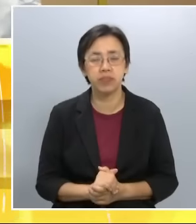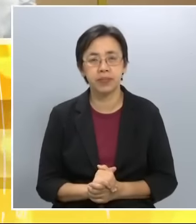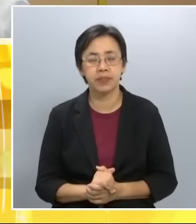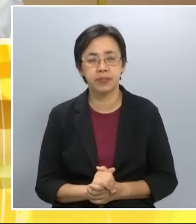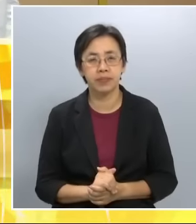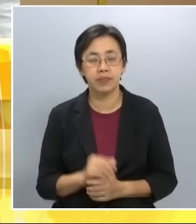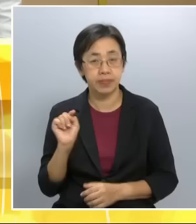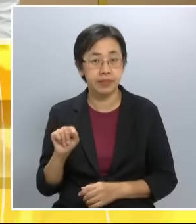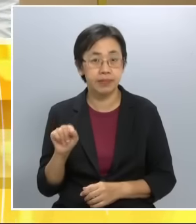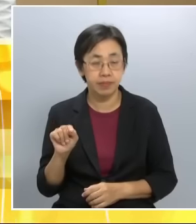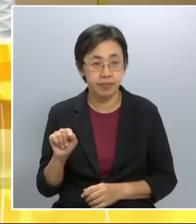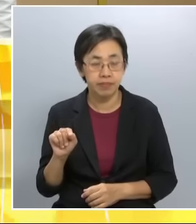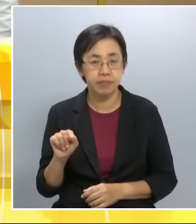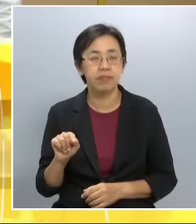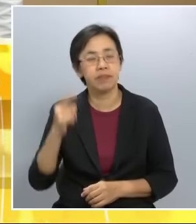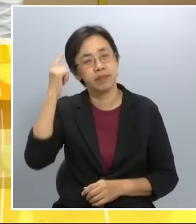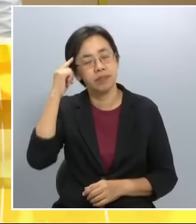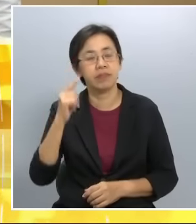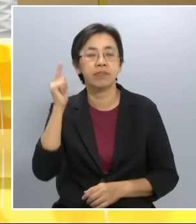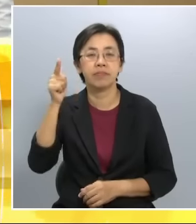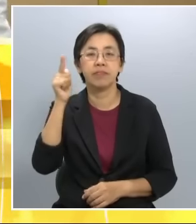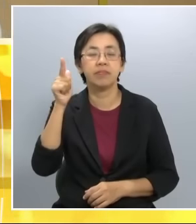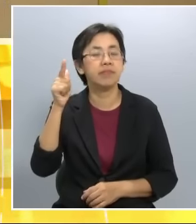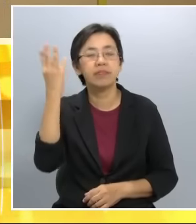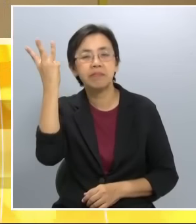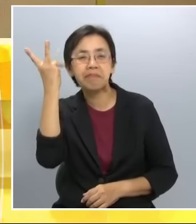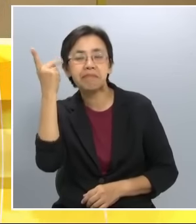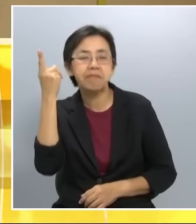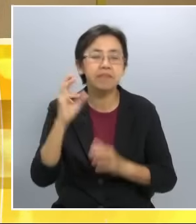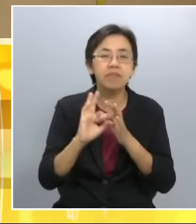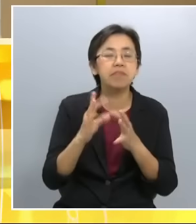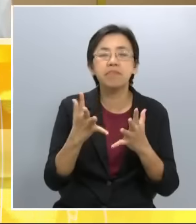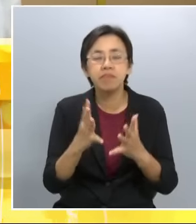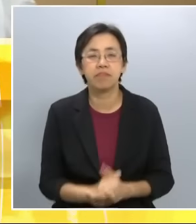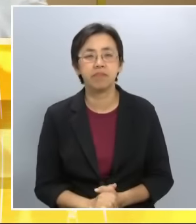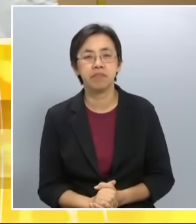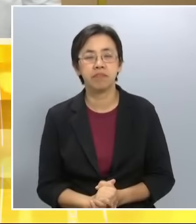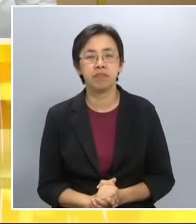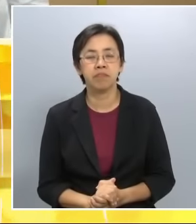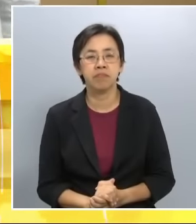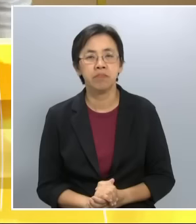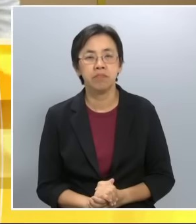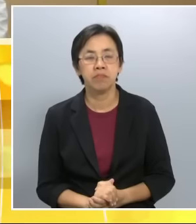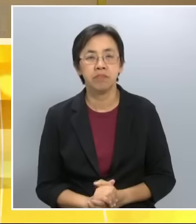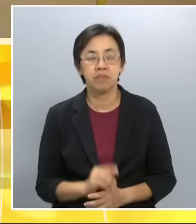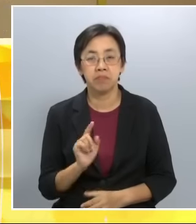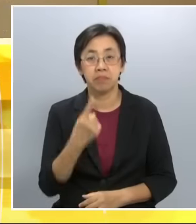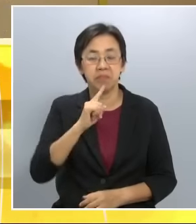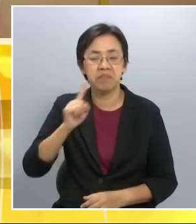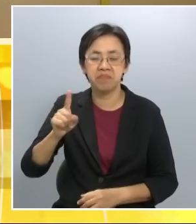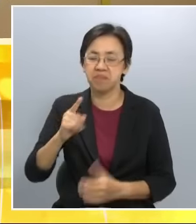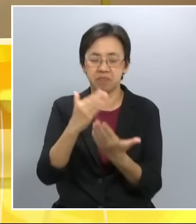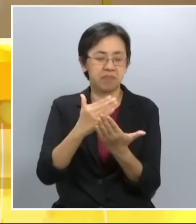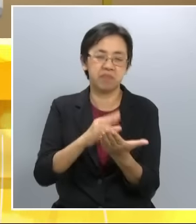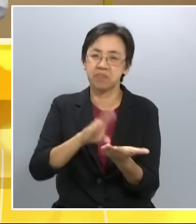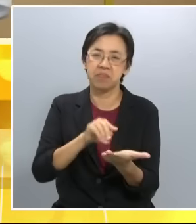คดีนี้มั่นใจว่าคุณทักษิณไม่ได้กังวลใจมีการบิดเบือนความจริงตั้งแต่แรกที่ฟ้องมั่นใ